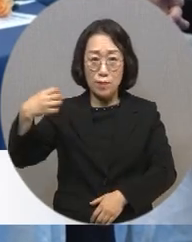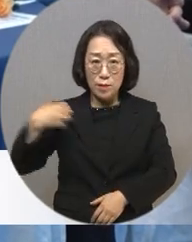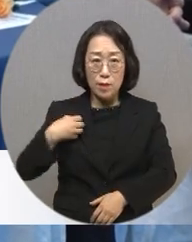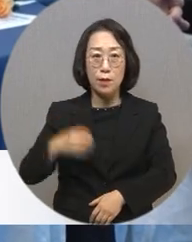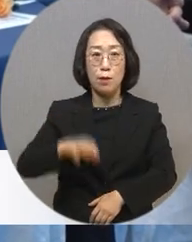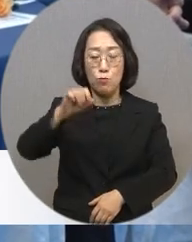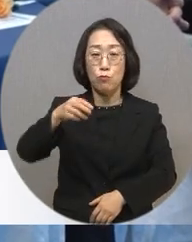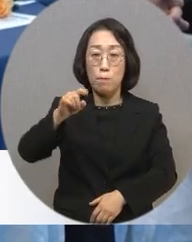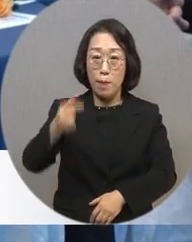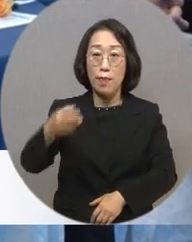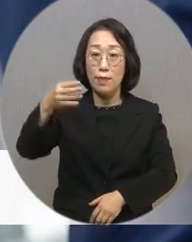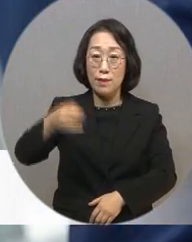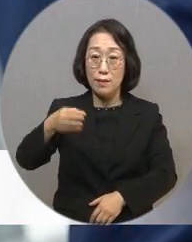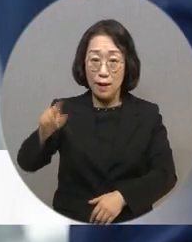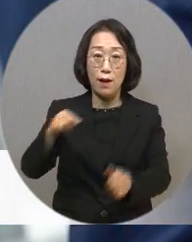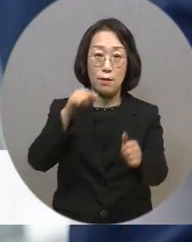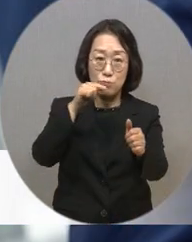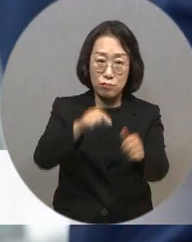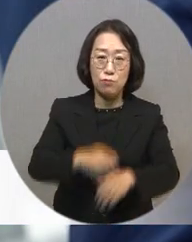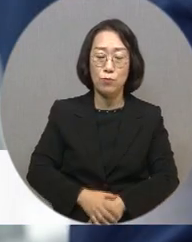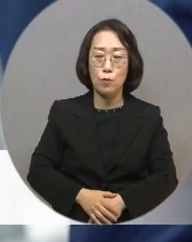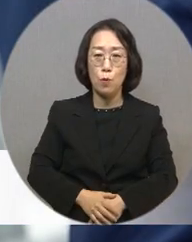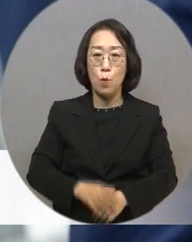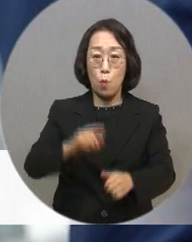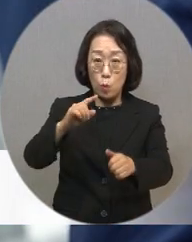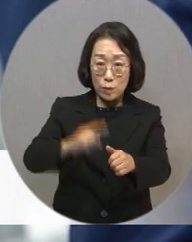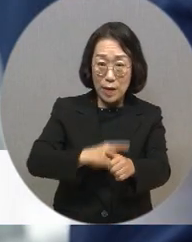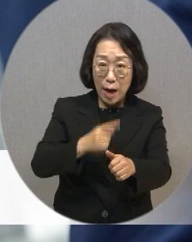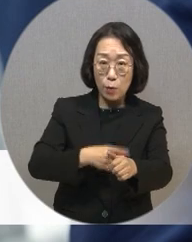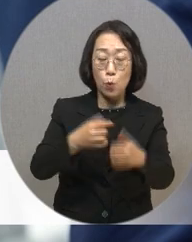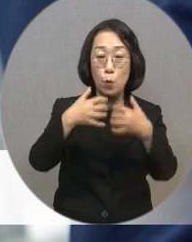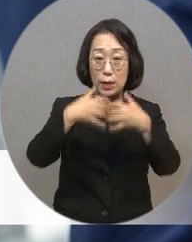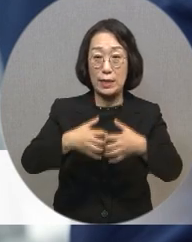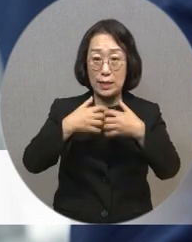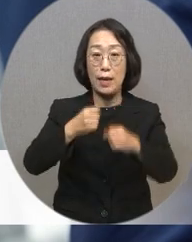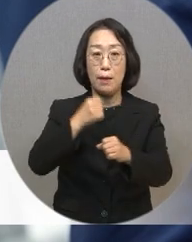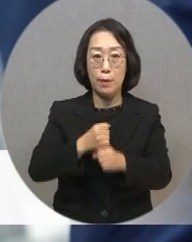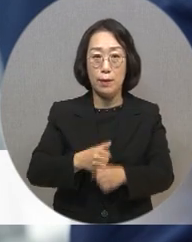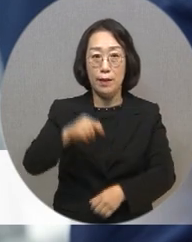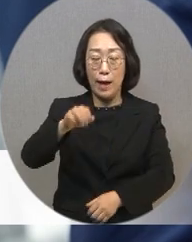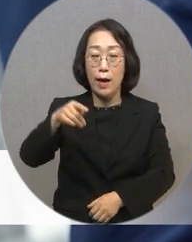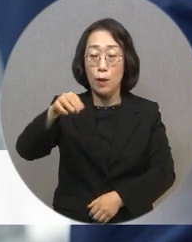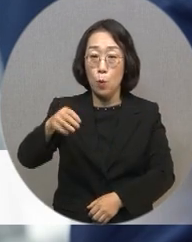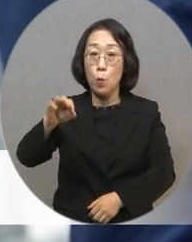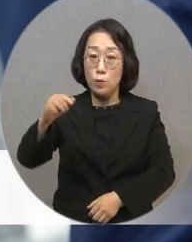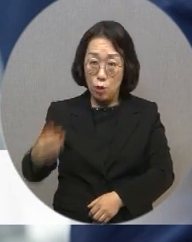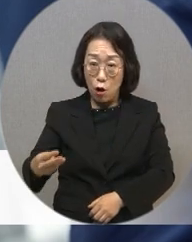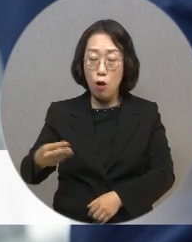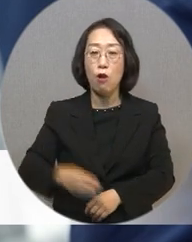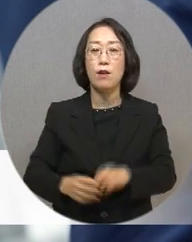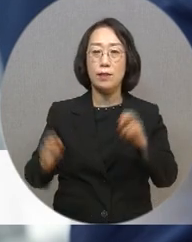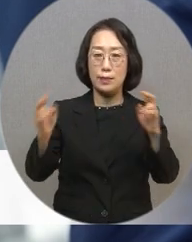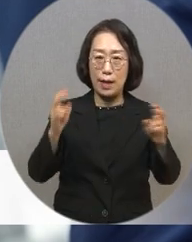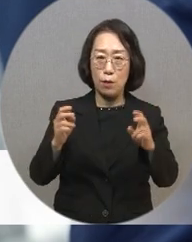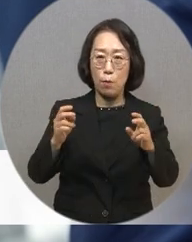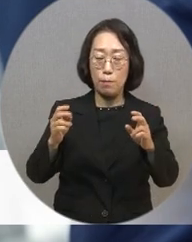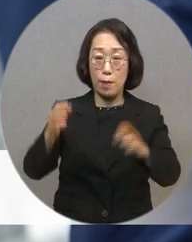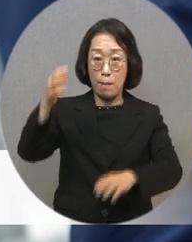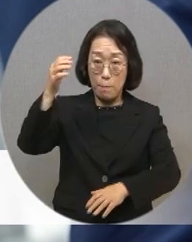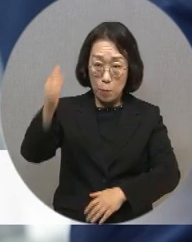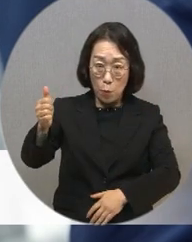부펜드라 무형산업조장, 자동화 용접기를 개발하는 강동철 대불용접산업 대표이사